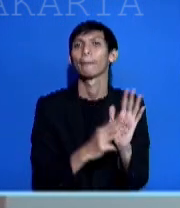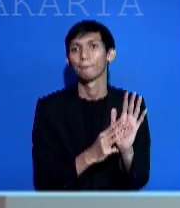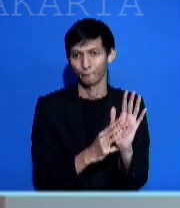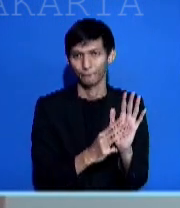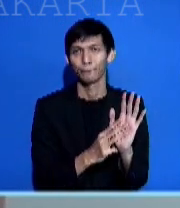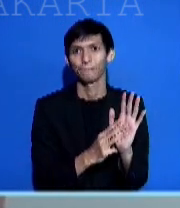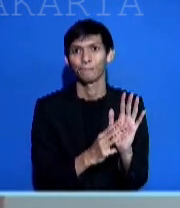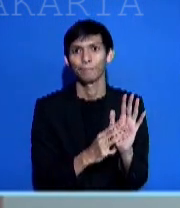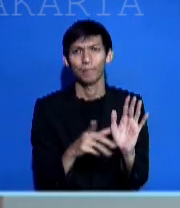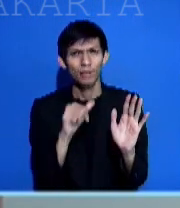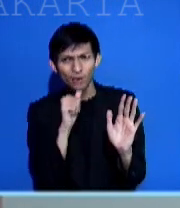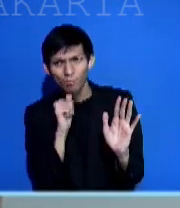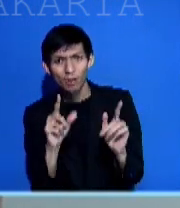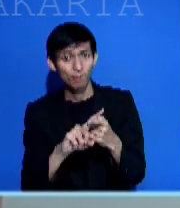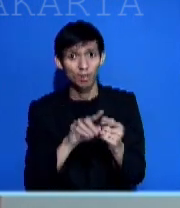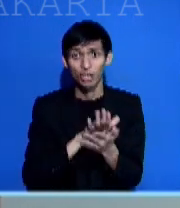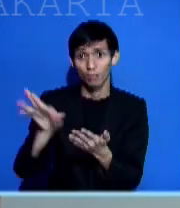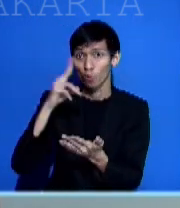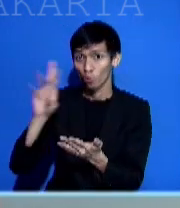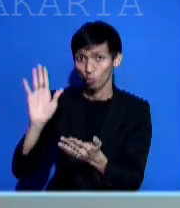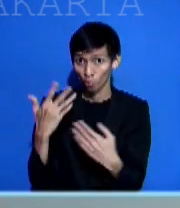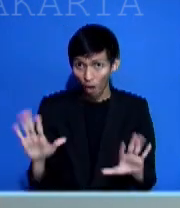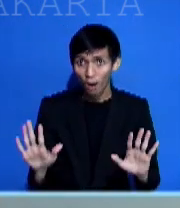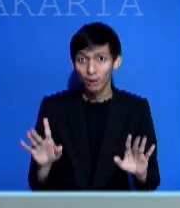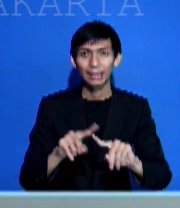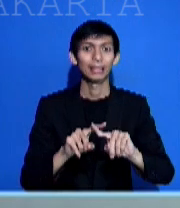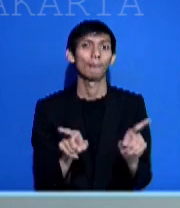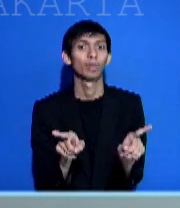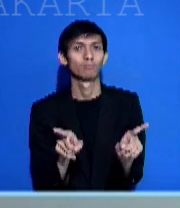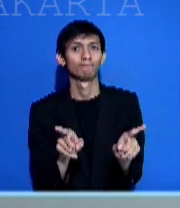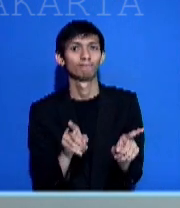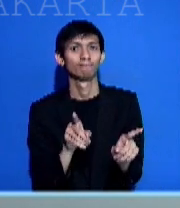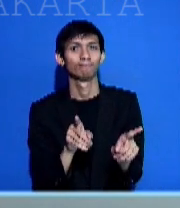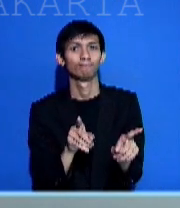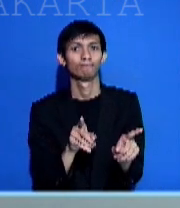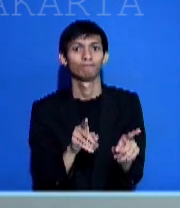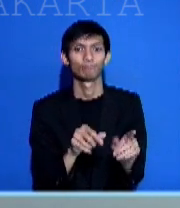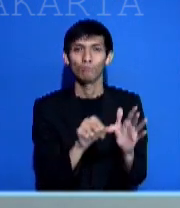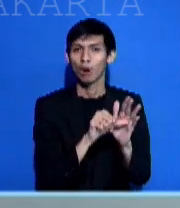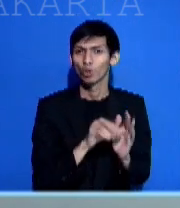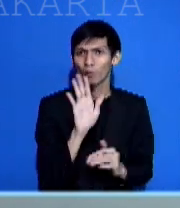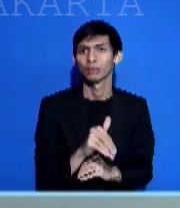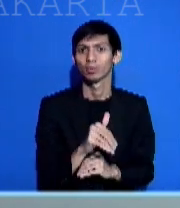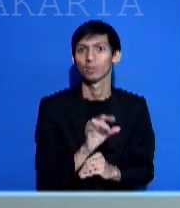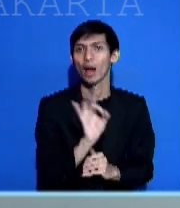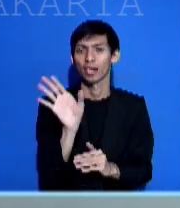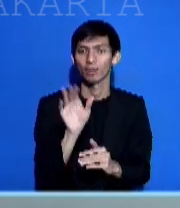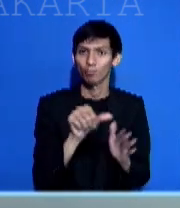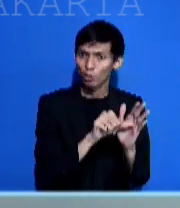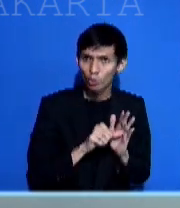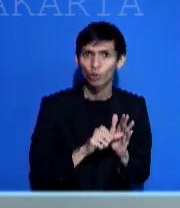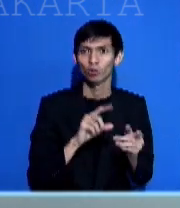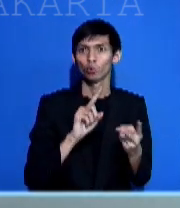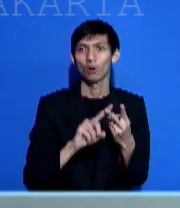pertama sudah ekspor tapi tidak melalui masih melalui pihak ketiga, kemudian UMKM